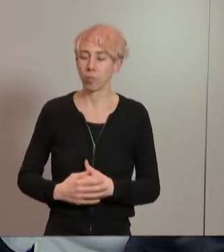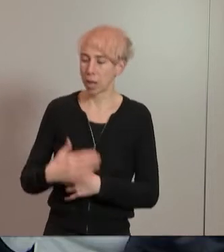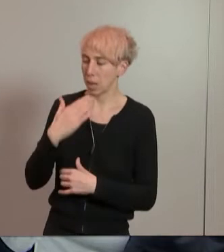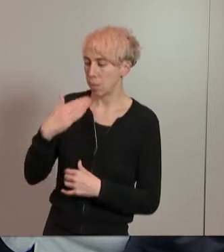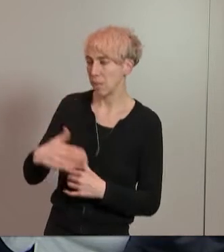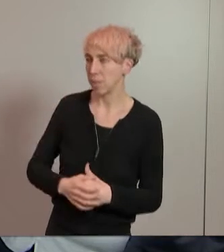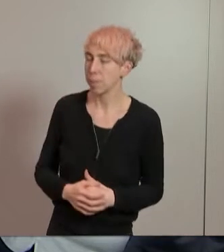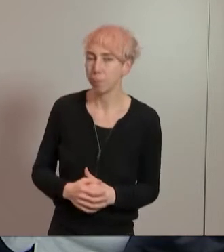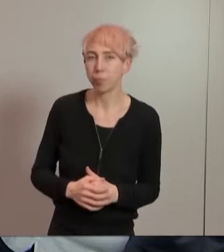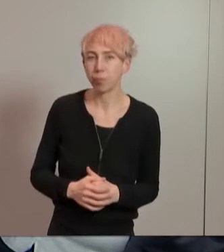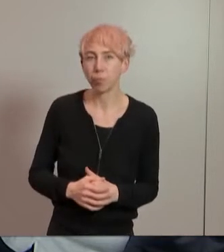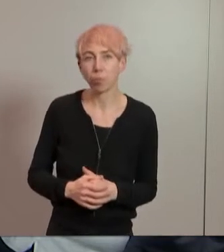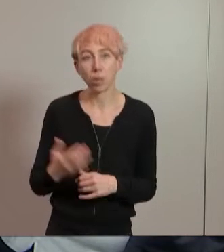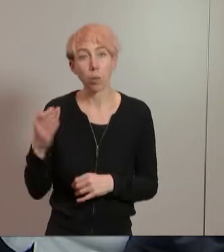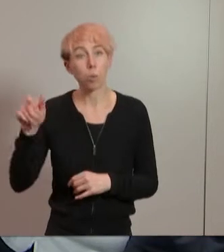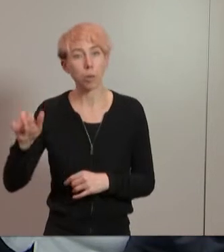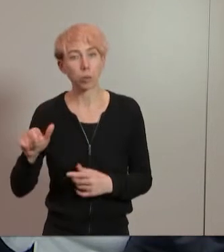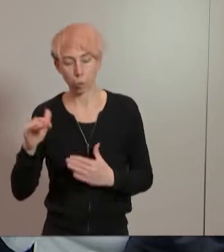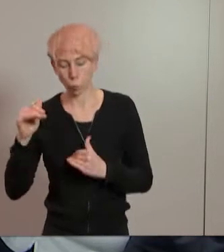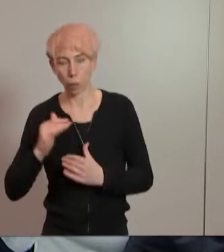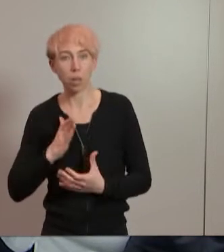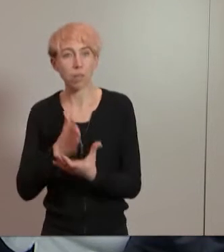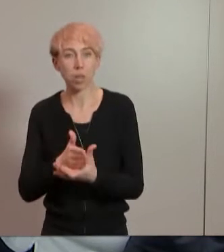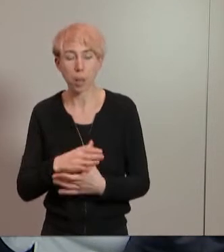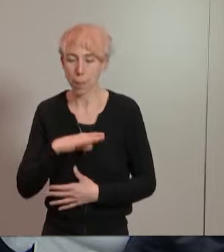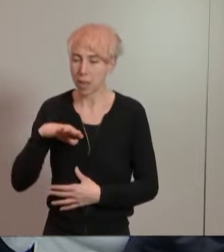Merci. Est-ce qu'on a une autre intervention, Madame Font ?